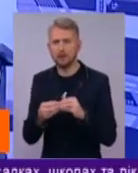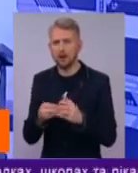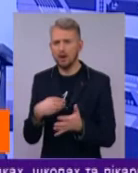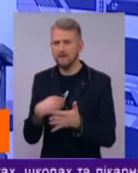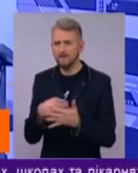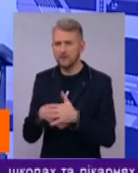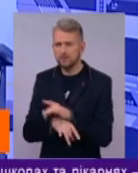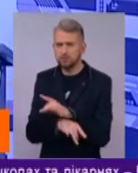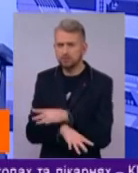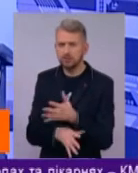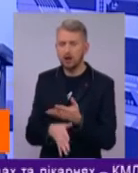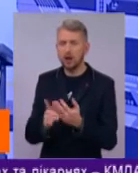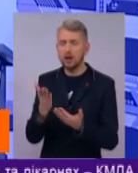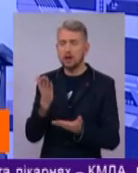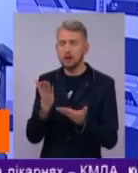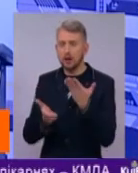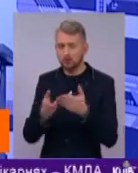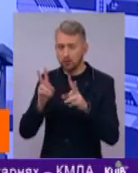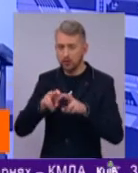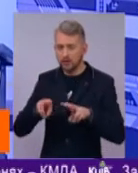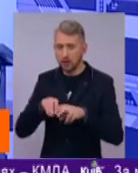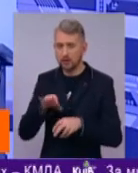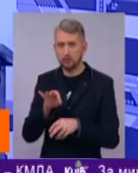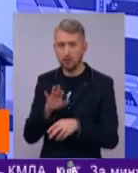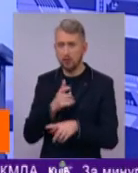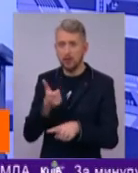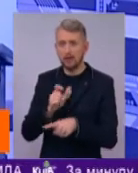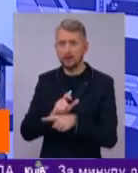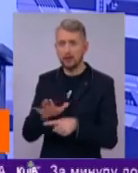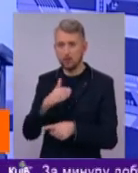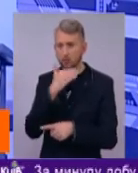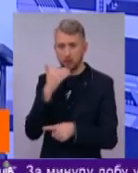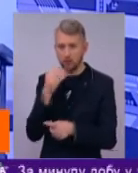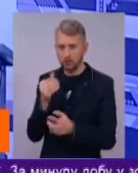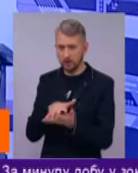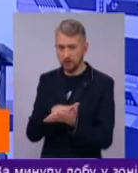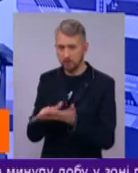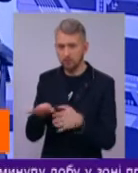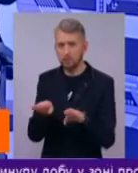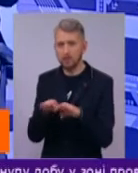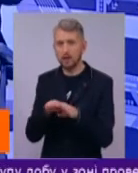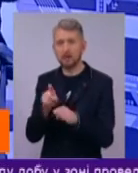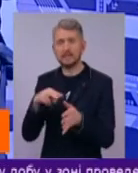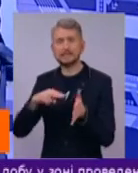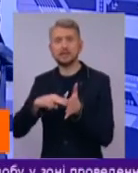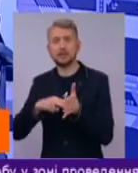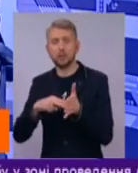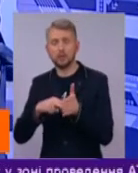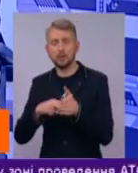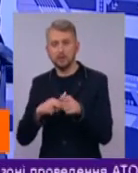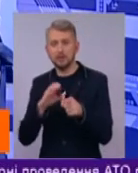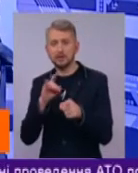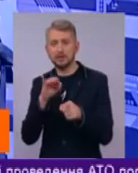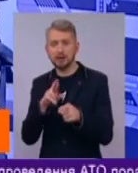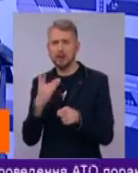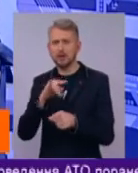фінансові активи. Але якщо розібратися, то не надто й багато витрачають, так? В порівнянні з Сирією, так? Скільки там